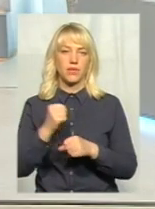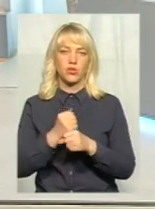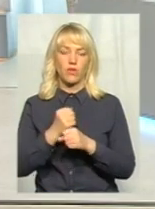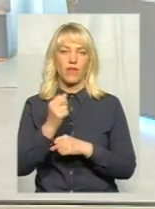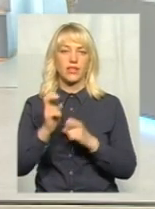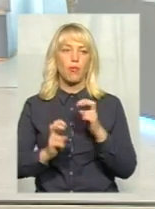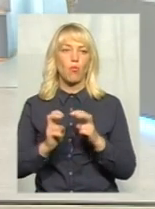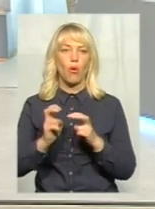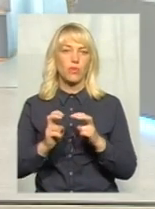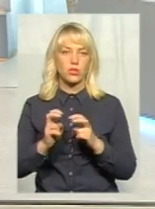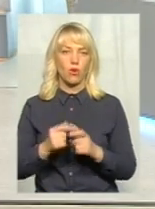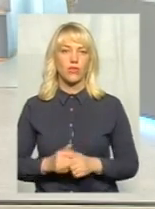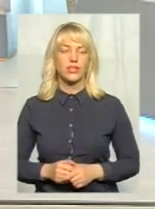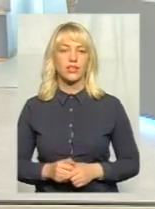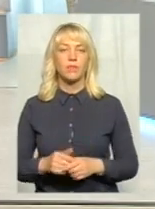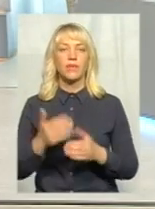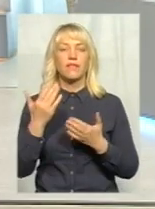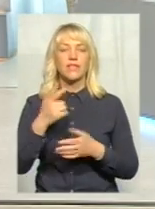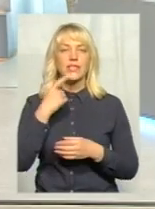про кількість